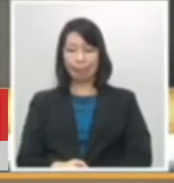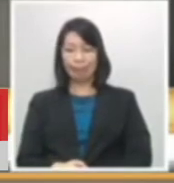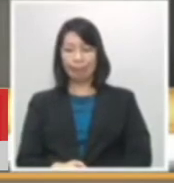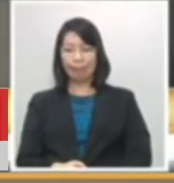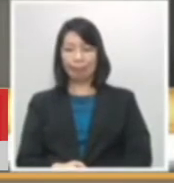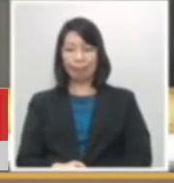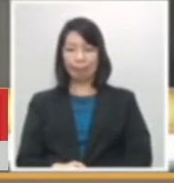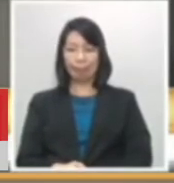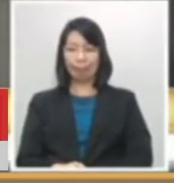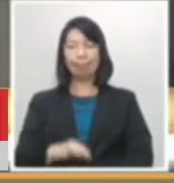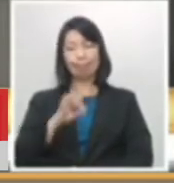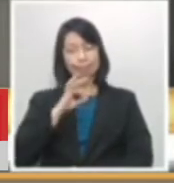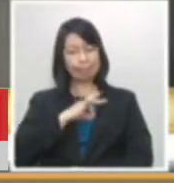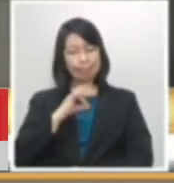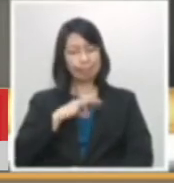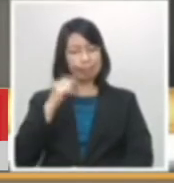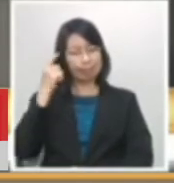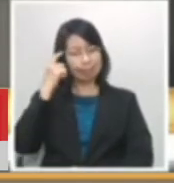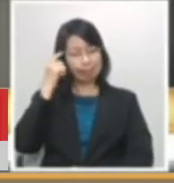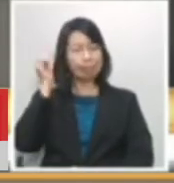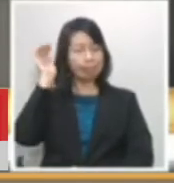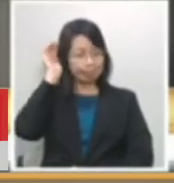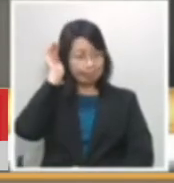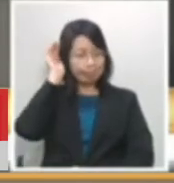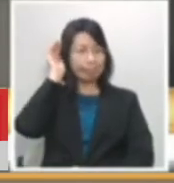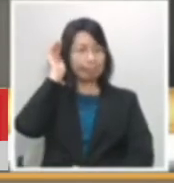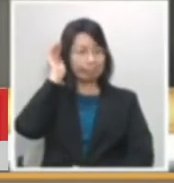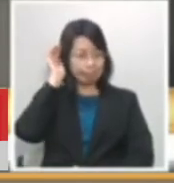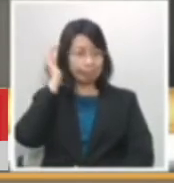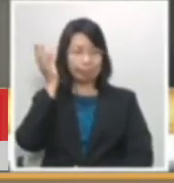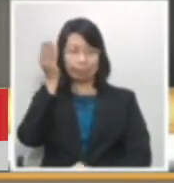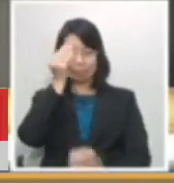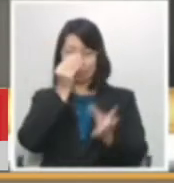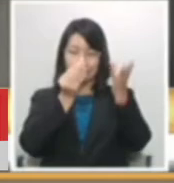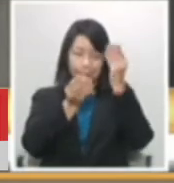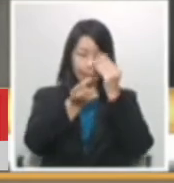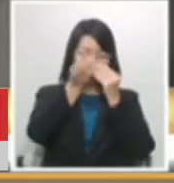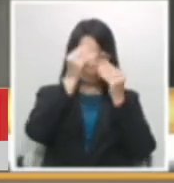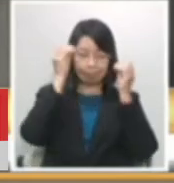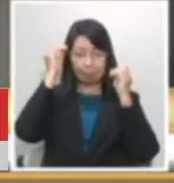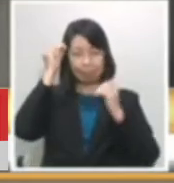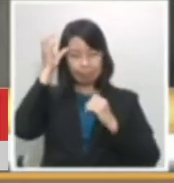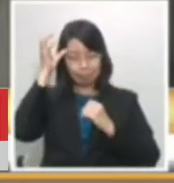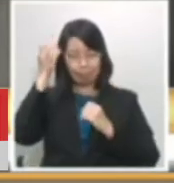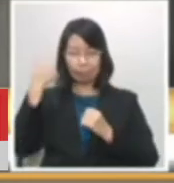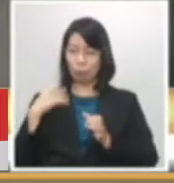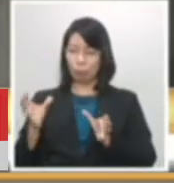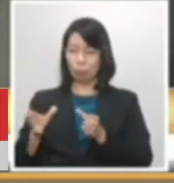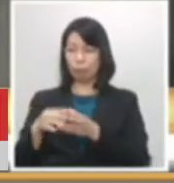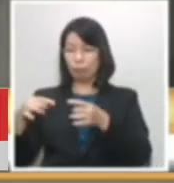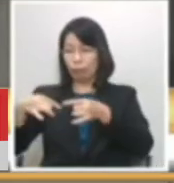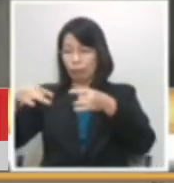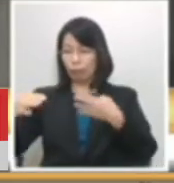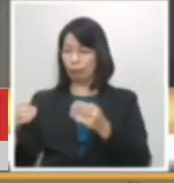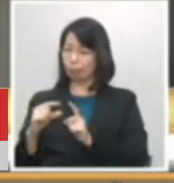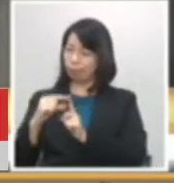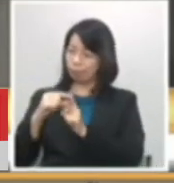ก็มีความสนใจรับฟังได้ความรู้จากซีกฝ่ายค้านชี้แจงแนะน